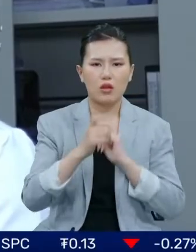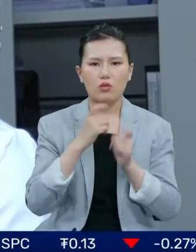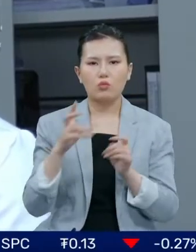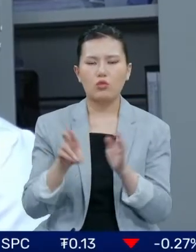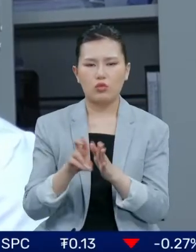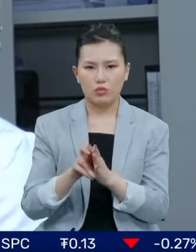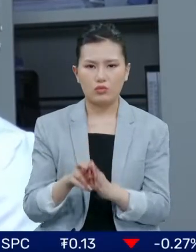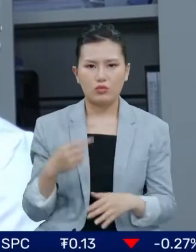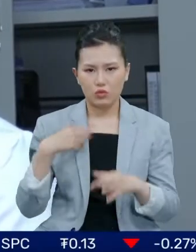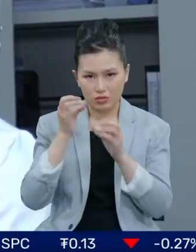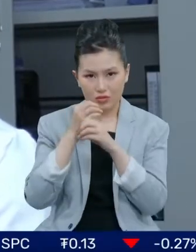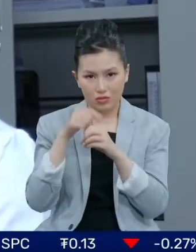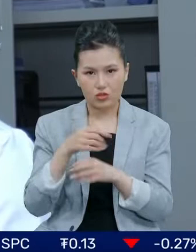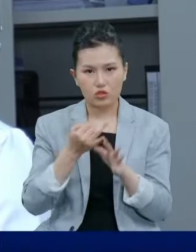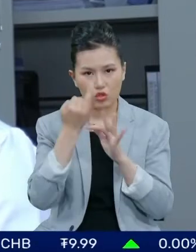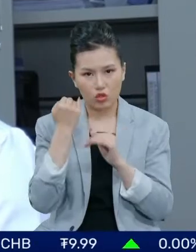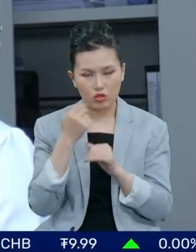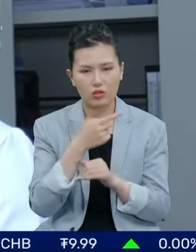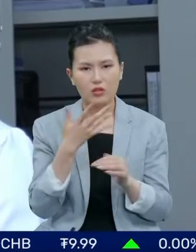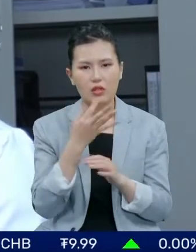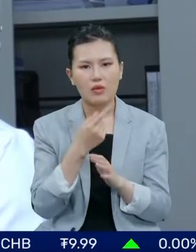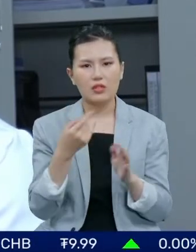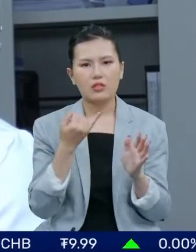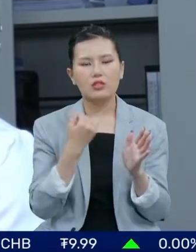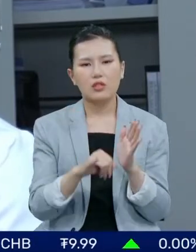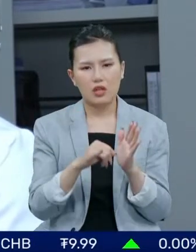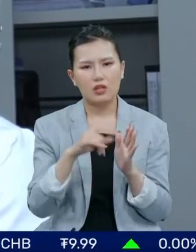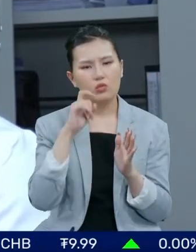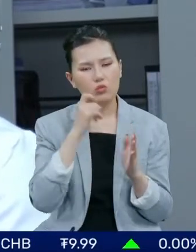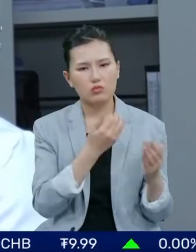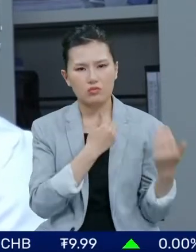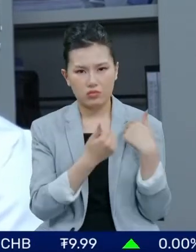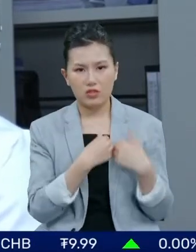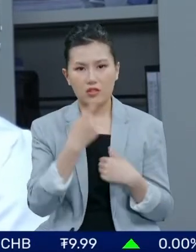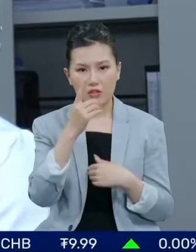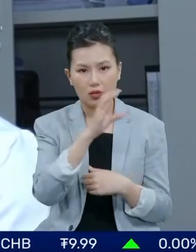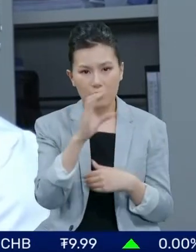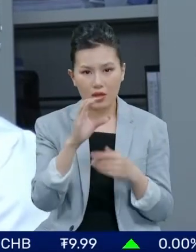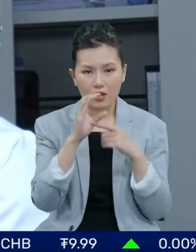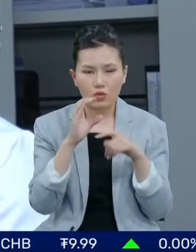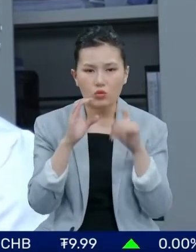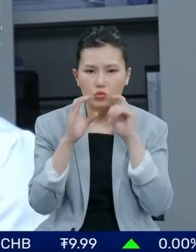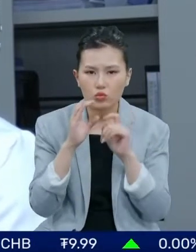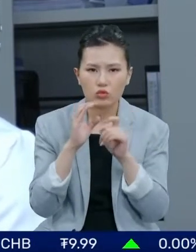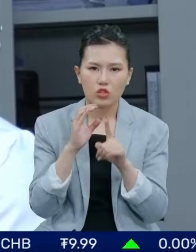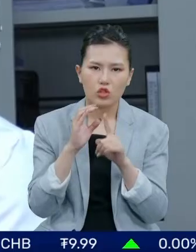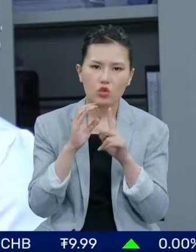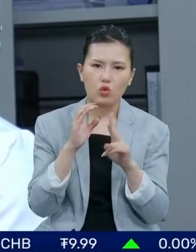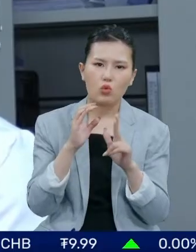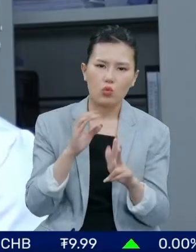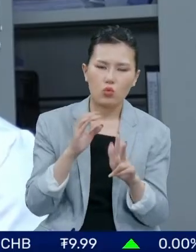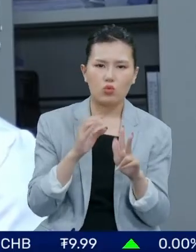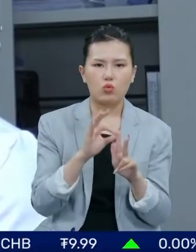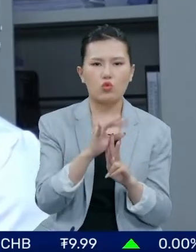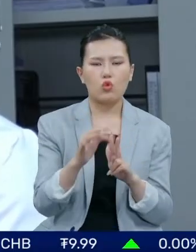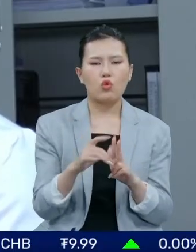7 хоногтой 50-аас 60 хүсэлт ирдэг. Нэг байгууллагын хүсэлтэнд нэгээс одоо 3-ч хүсэлтээр дээжүүд